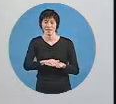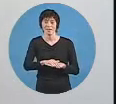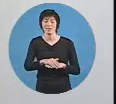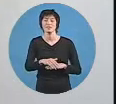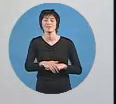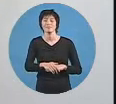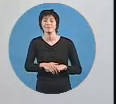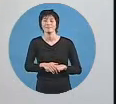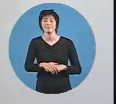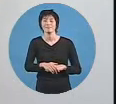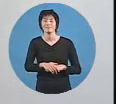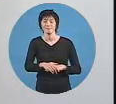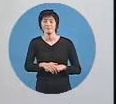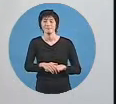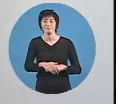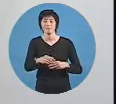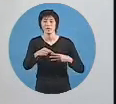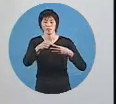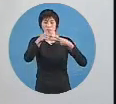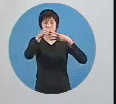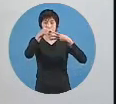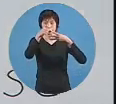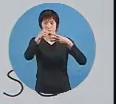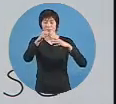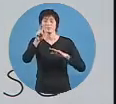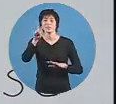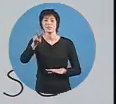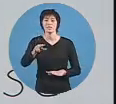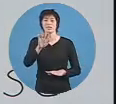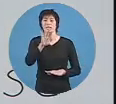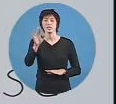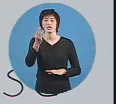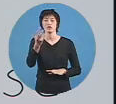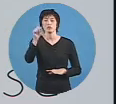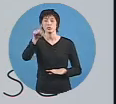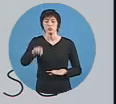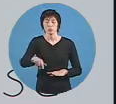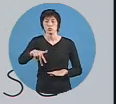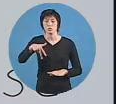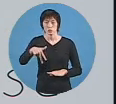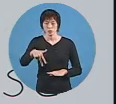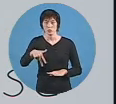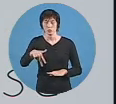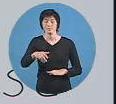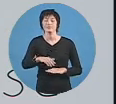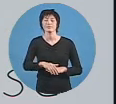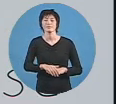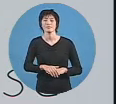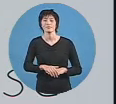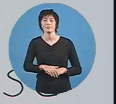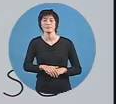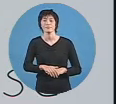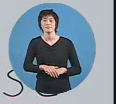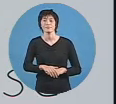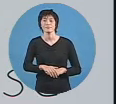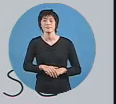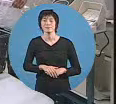3つの R についてまず大切なのがリデュース、ゴミの発生抑制です。